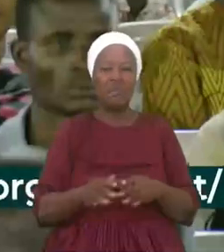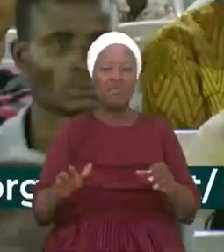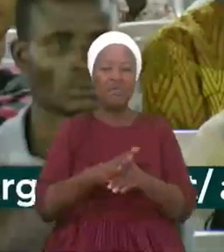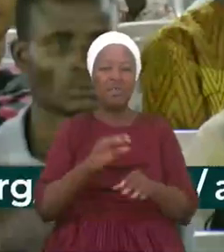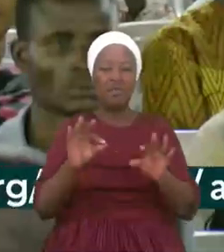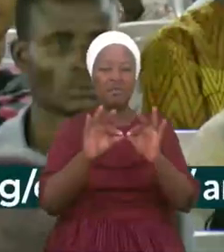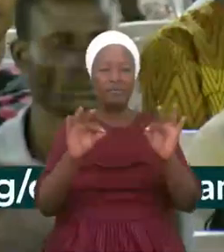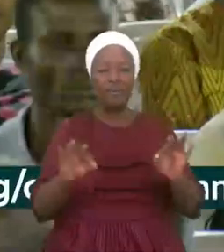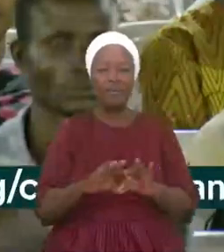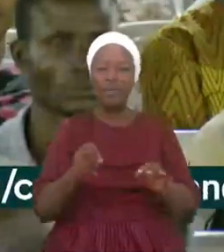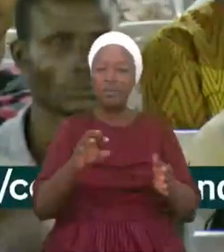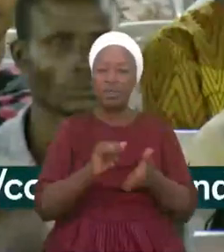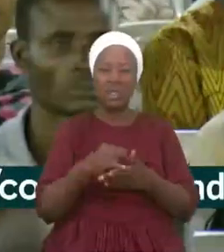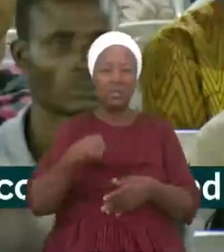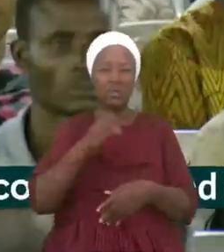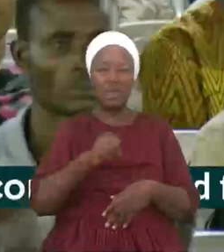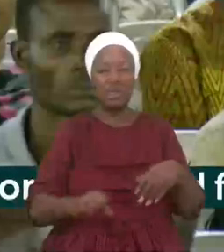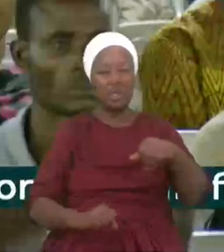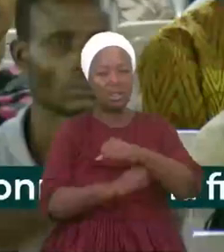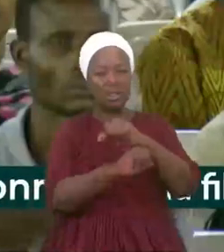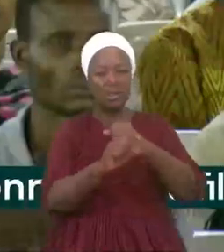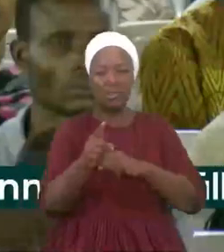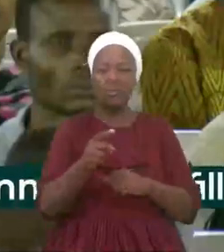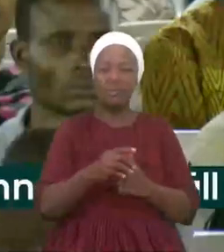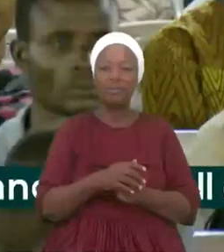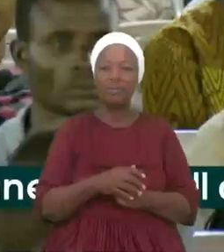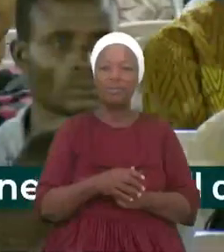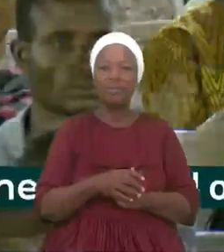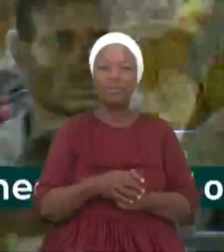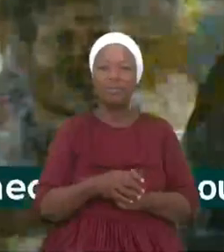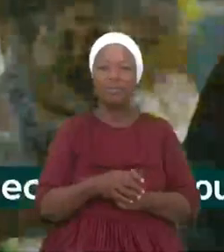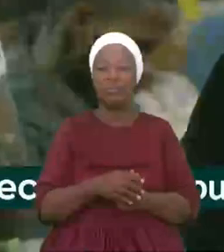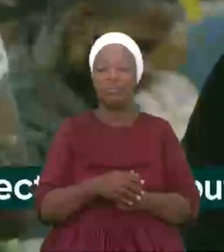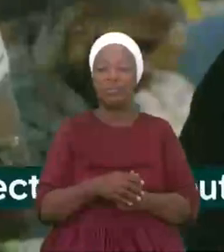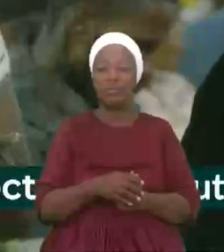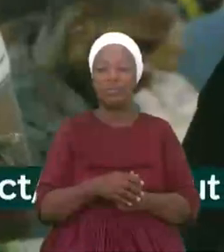et cliquez sur le lien là et remplissez